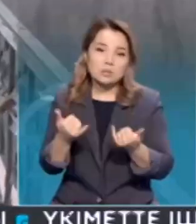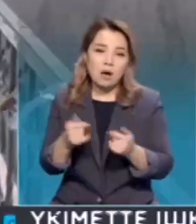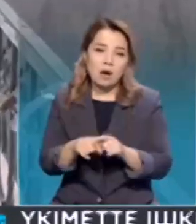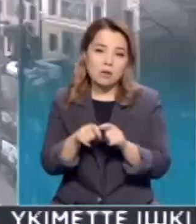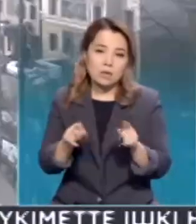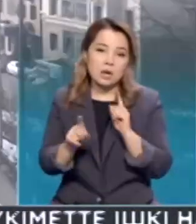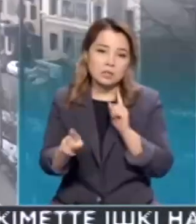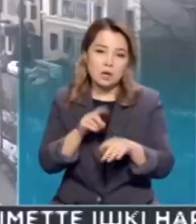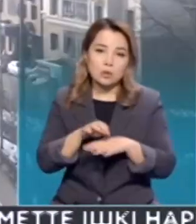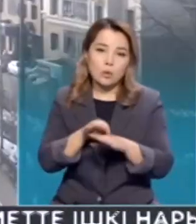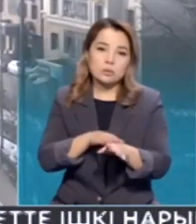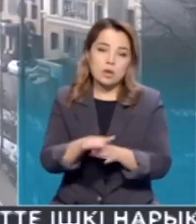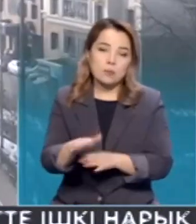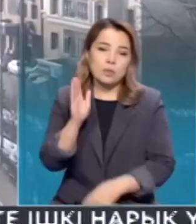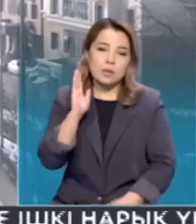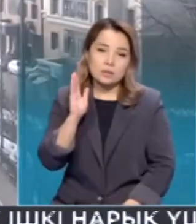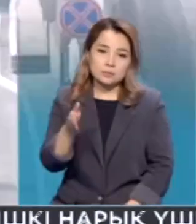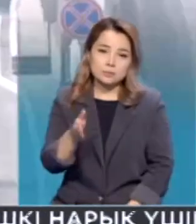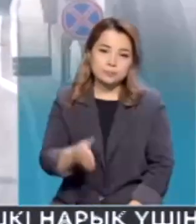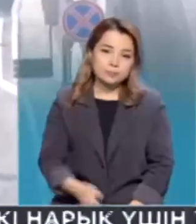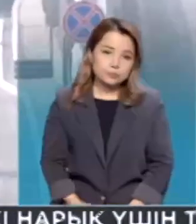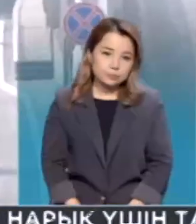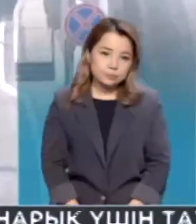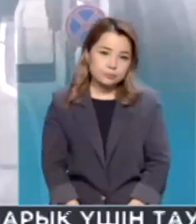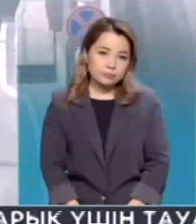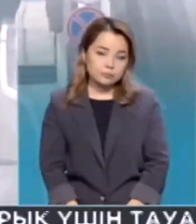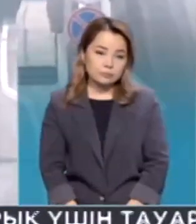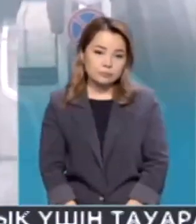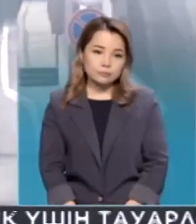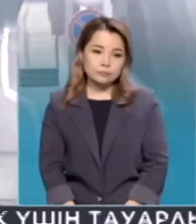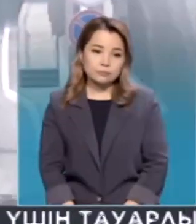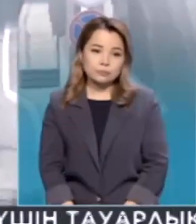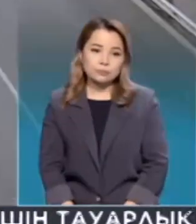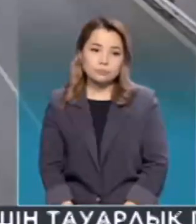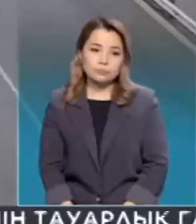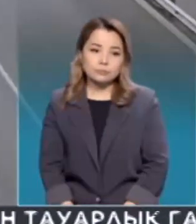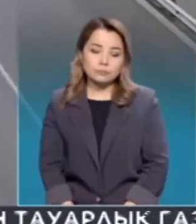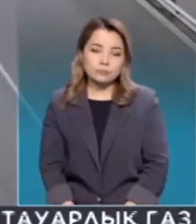ашық талқылауда. Алматыдан Нұрсұлтан Тілектес, Сержан Жаңбырбай, Қазақстан, Ұлттық арнасы.